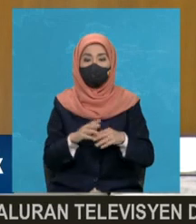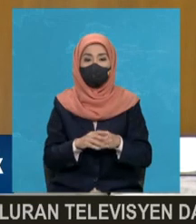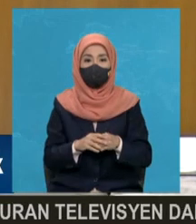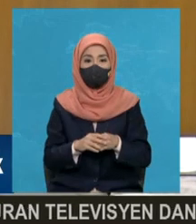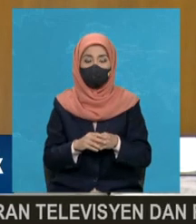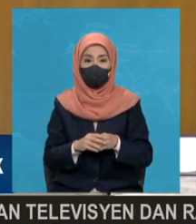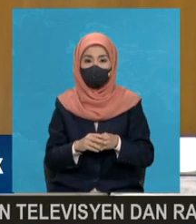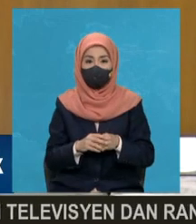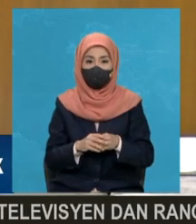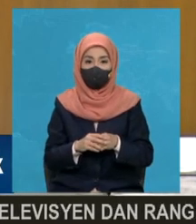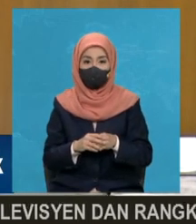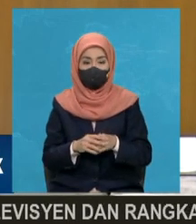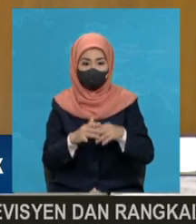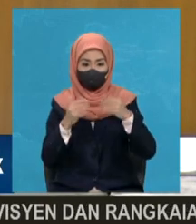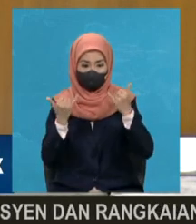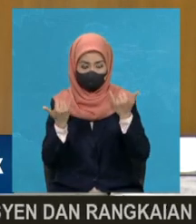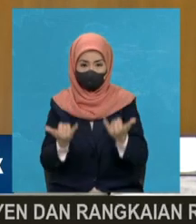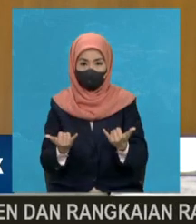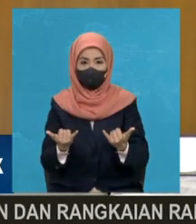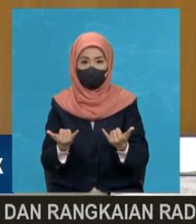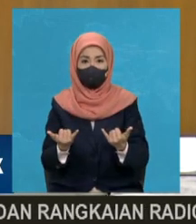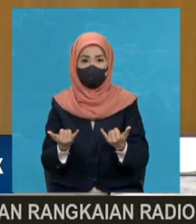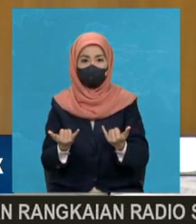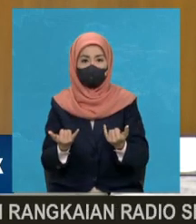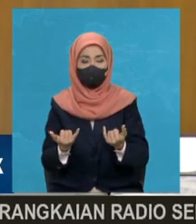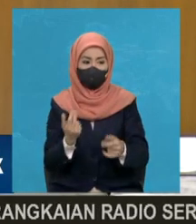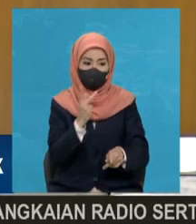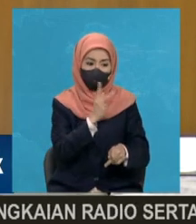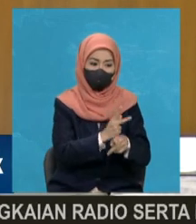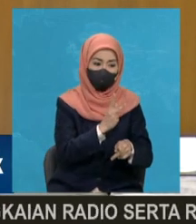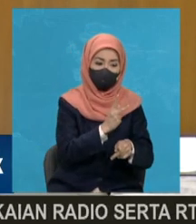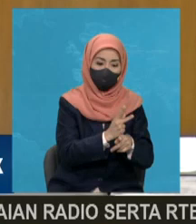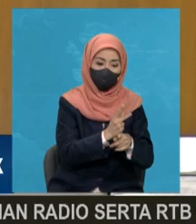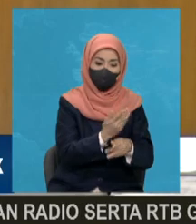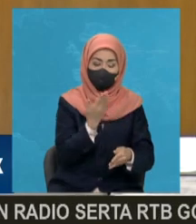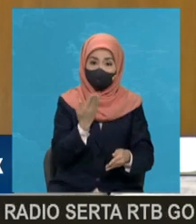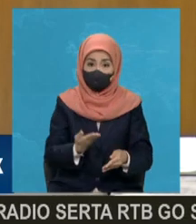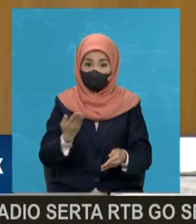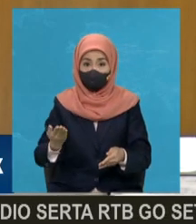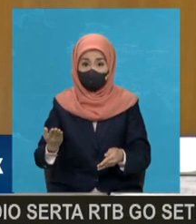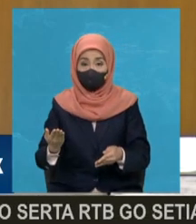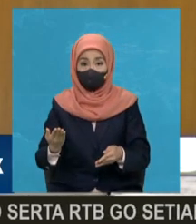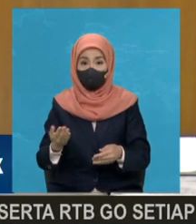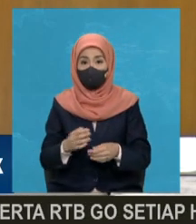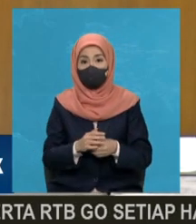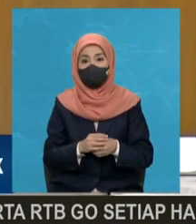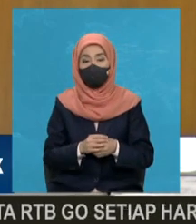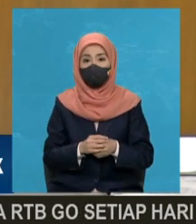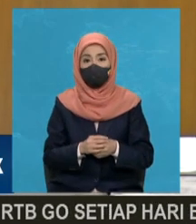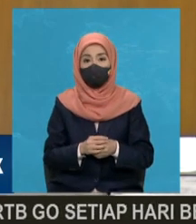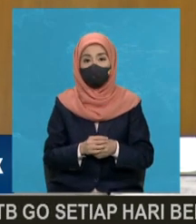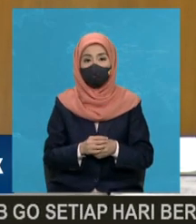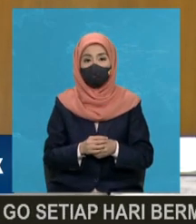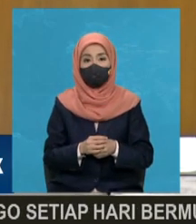hubungan ini setakat ini kedudukan stok barang and asasi adalah seperti berikut